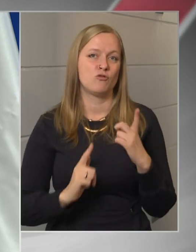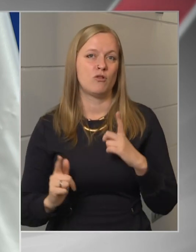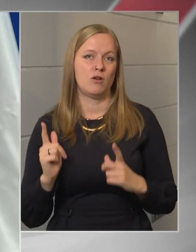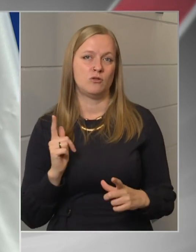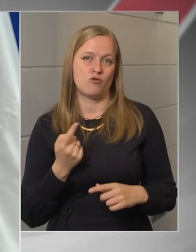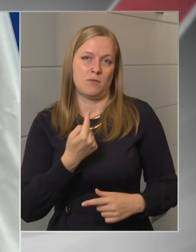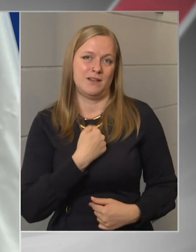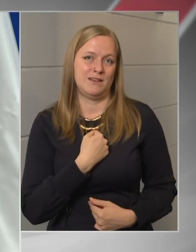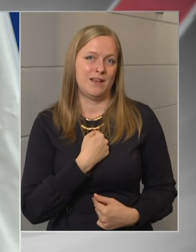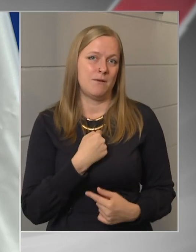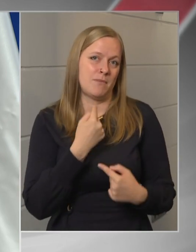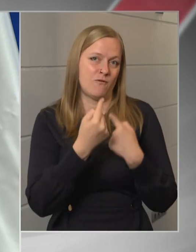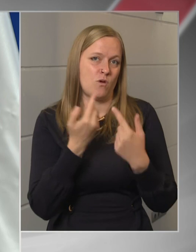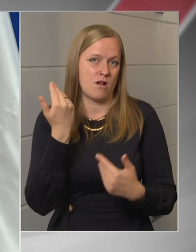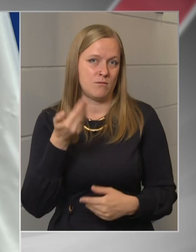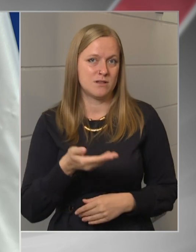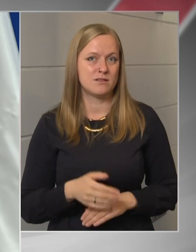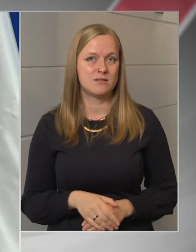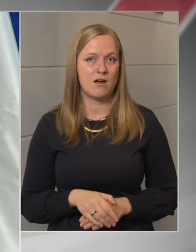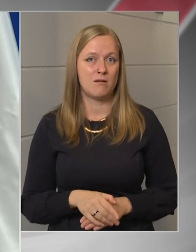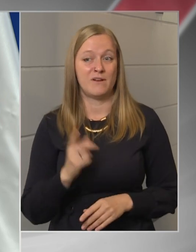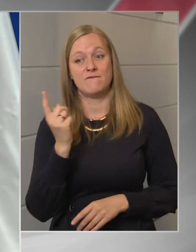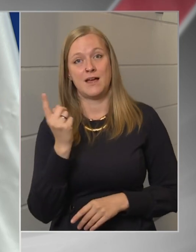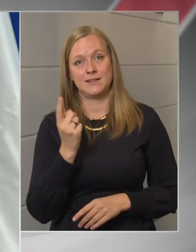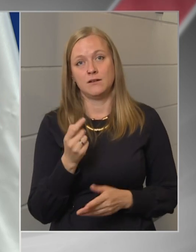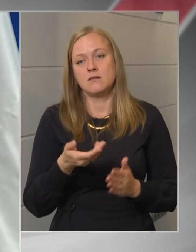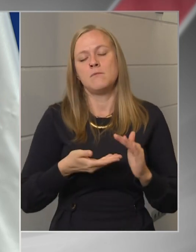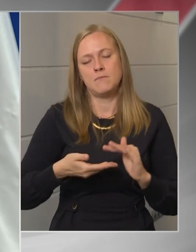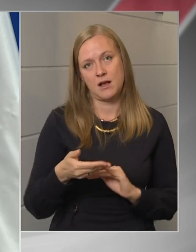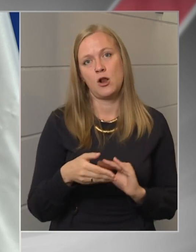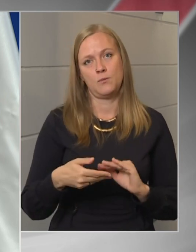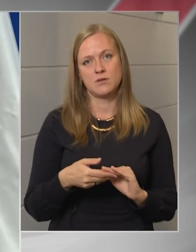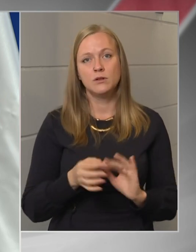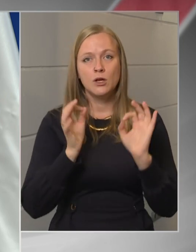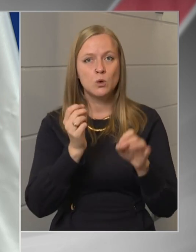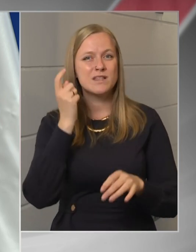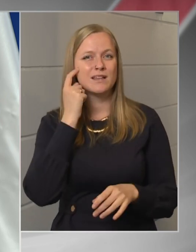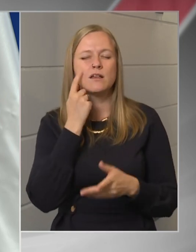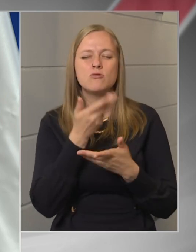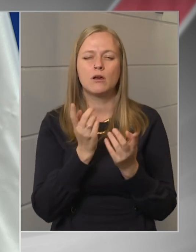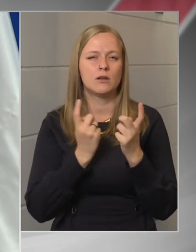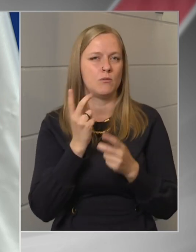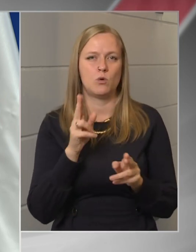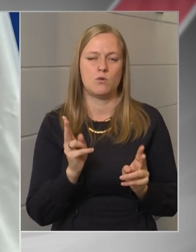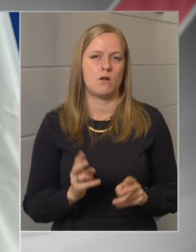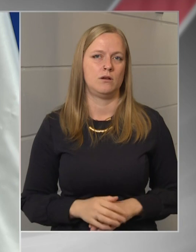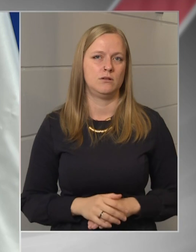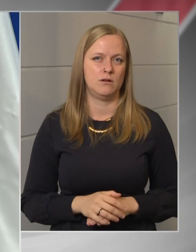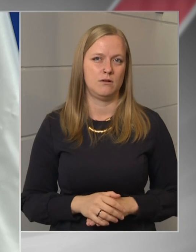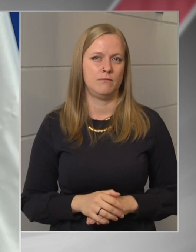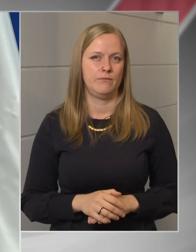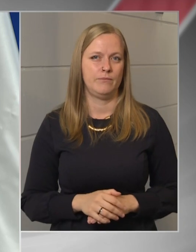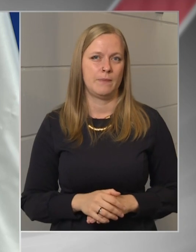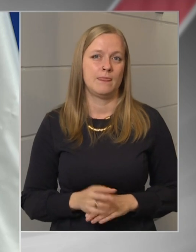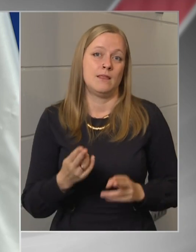amit én megfogalmaztam bátként, az megalapozott, tehát józan észre senki nem gondolhatja, de én ennél